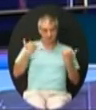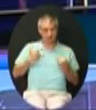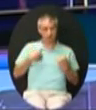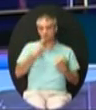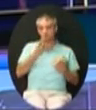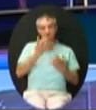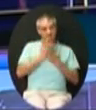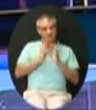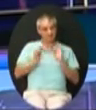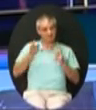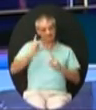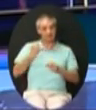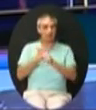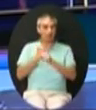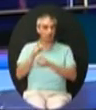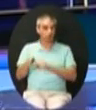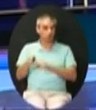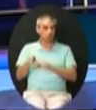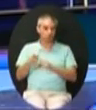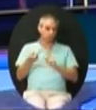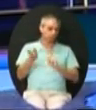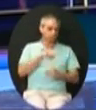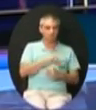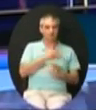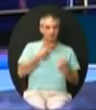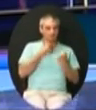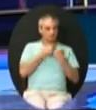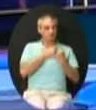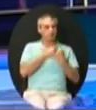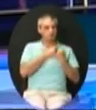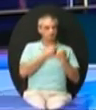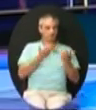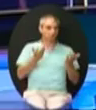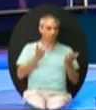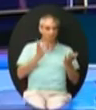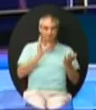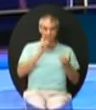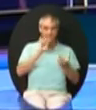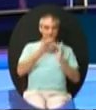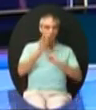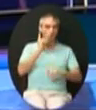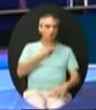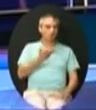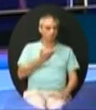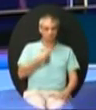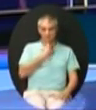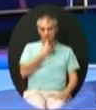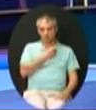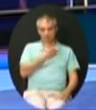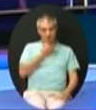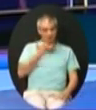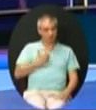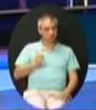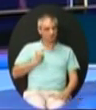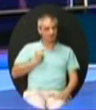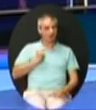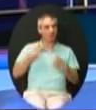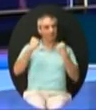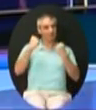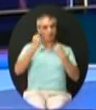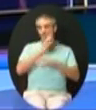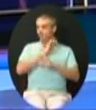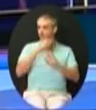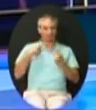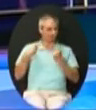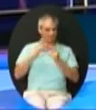אומר לכתחילה שזה מה שצריך לעשות, לבין איך אני מתמודד עם מי שפעל אולי בניגוד לפקודות. ואני אומר, לקחת עכשיו חייל גיבור ומצטיין,